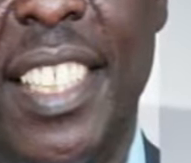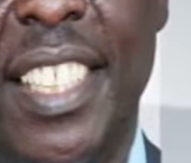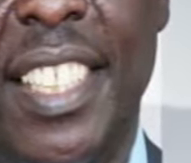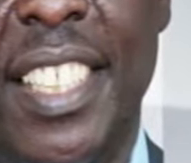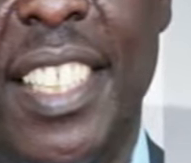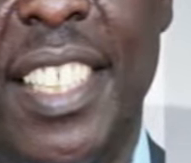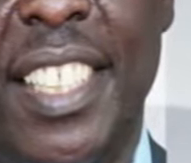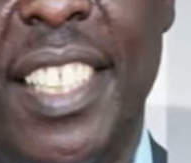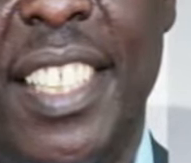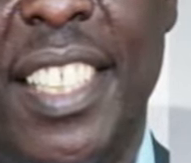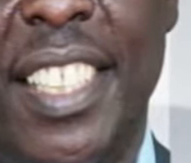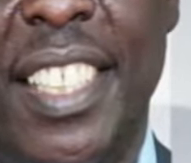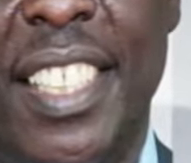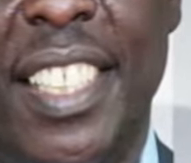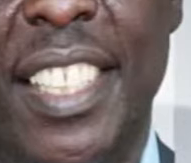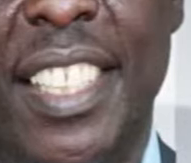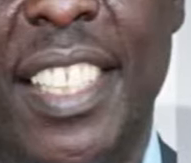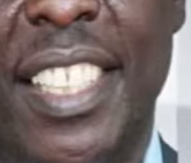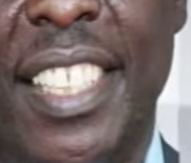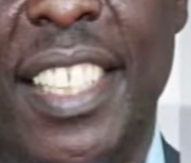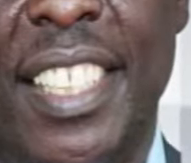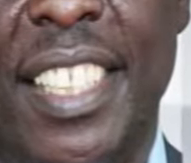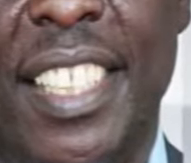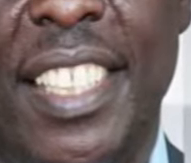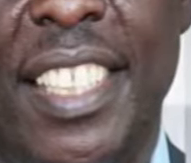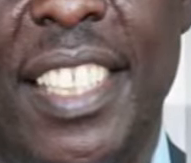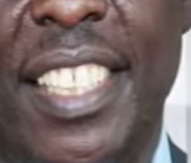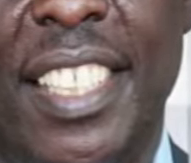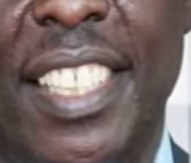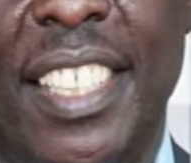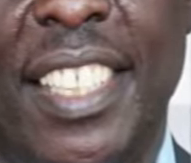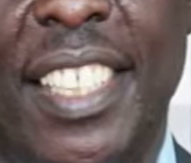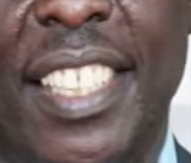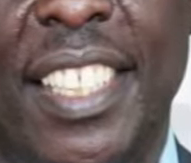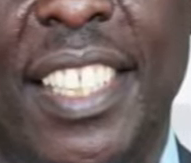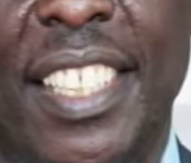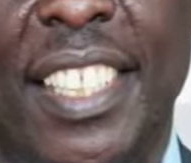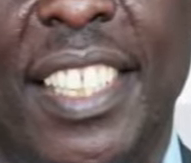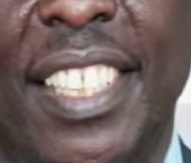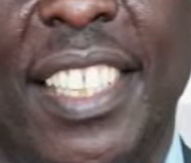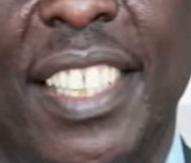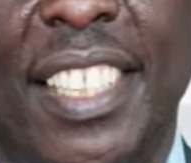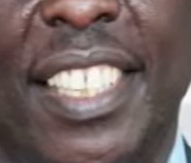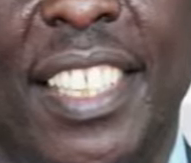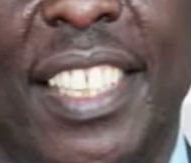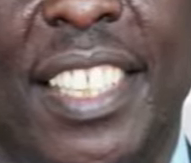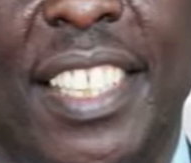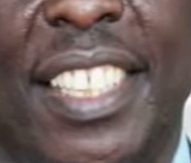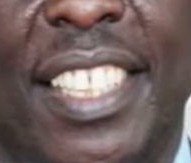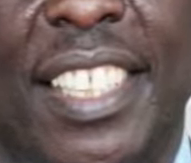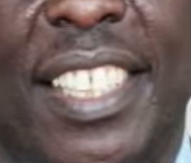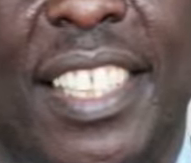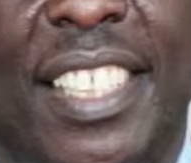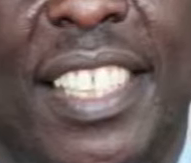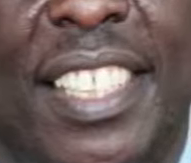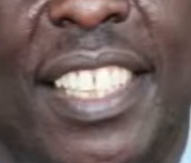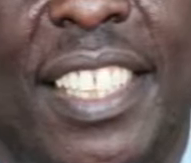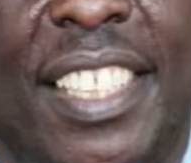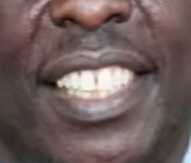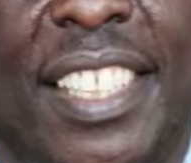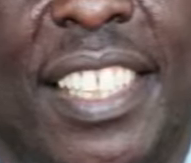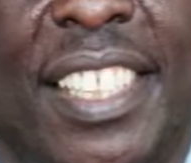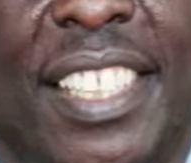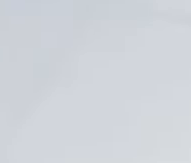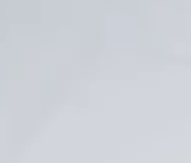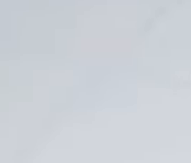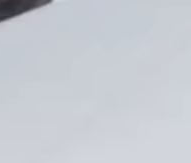Kwenye taarifa rasmi kupitia mtandao wake wa jamii, Naibu wa Rais Rigathi Gachagua alisema hivi, nikitoa